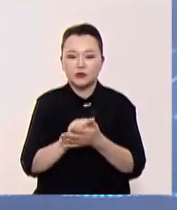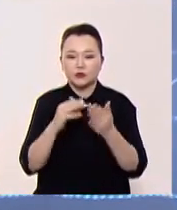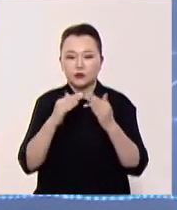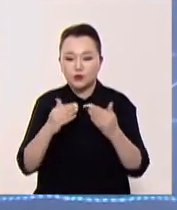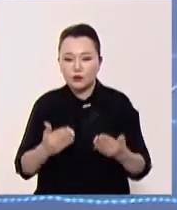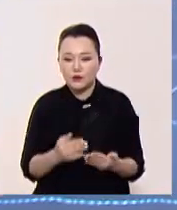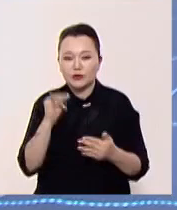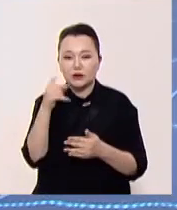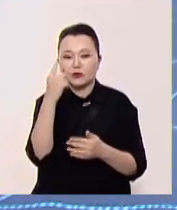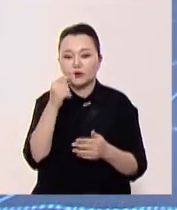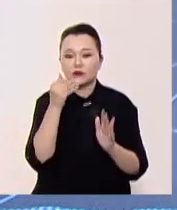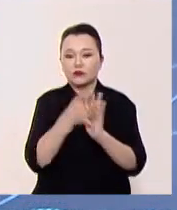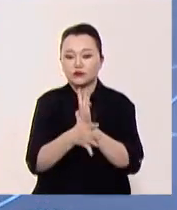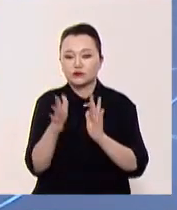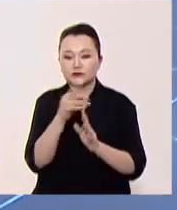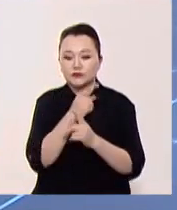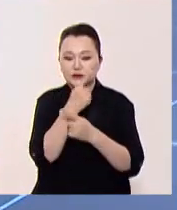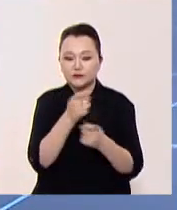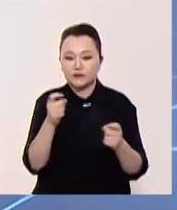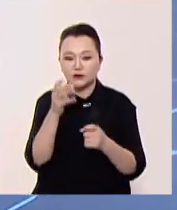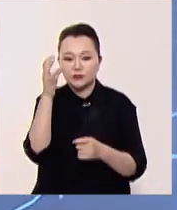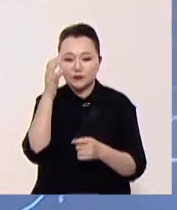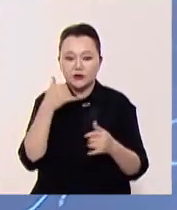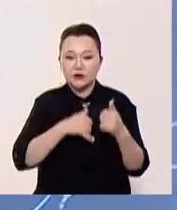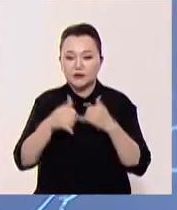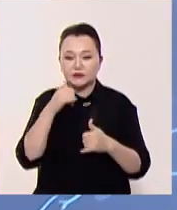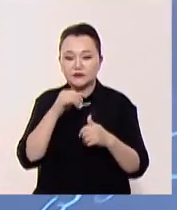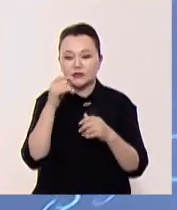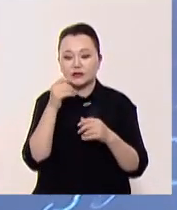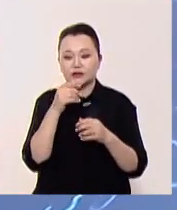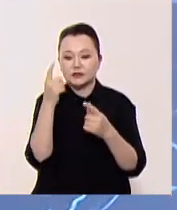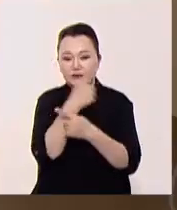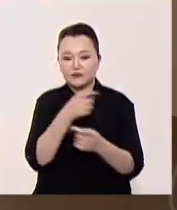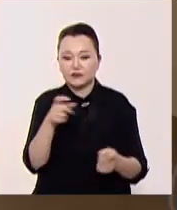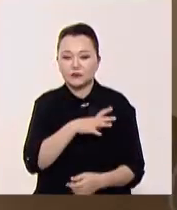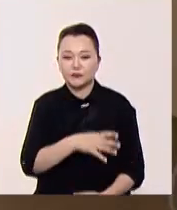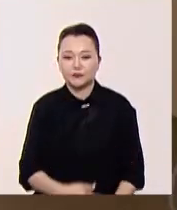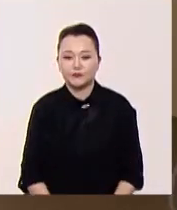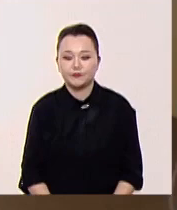и коммунальные расходы. Об этом заявил министр науки и образования Асхат Аймагамбетов.